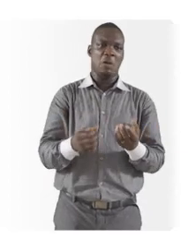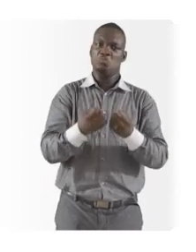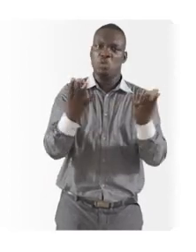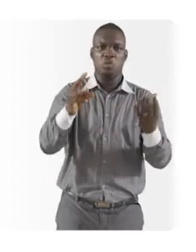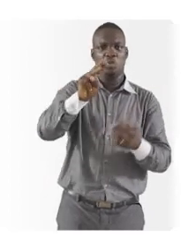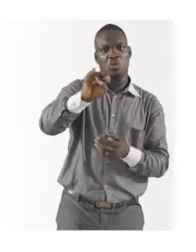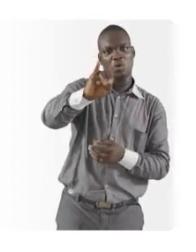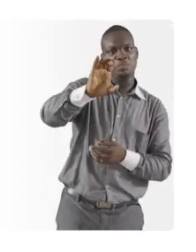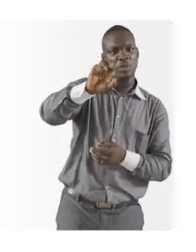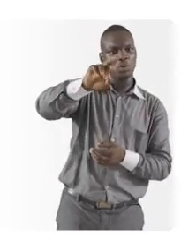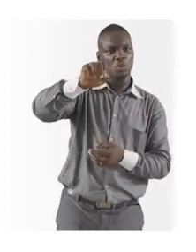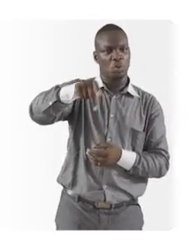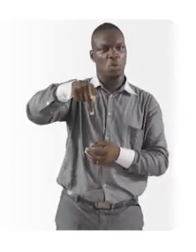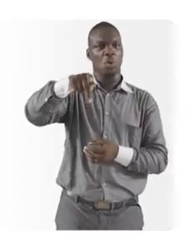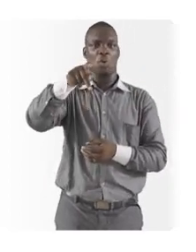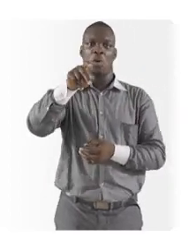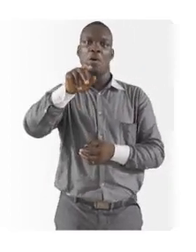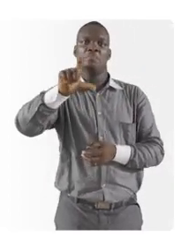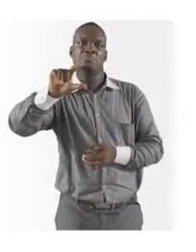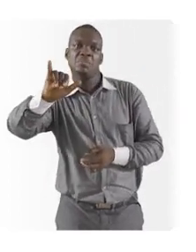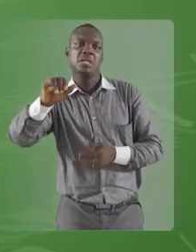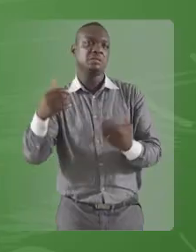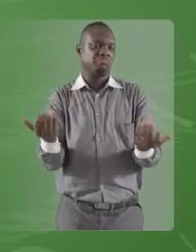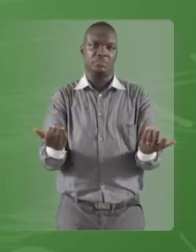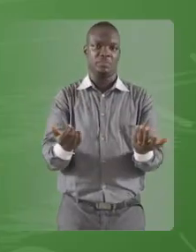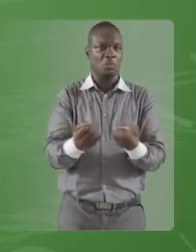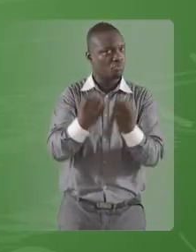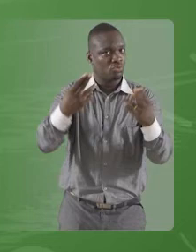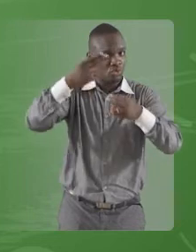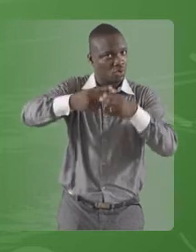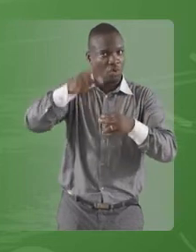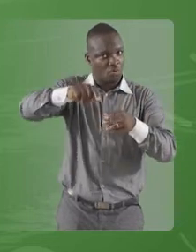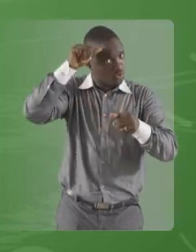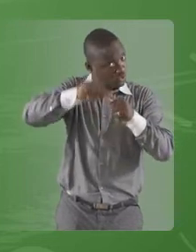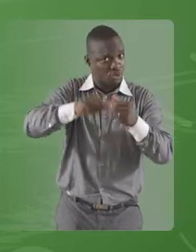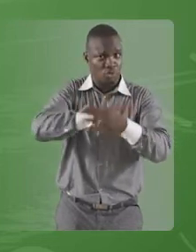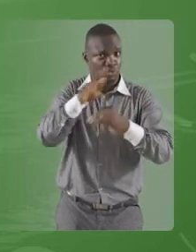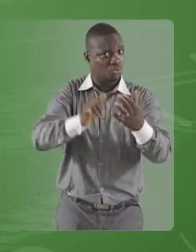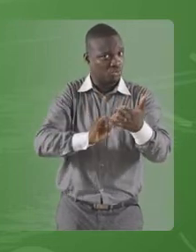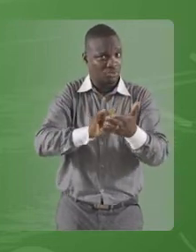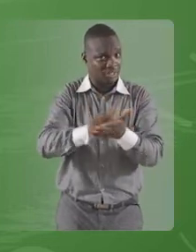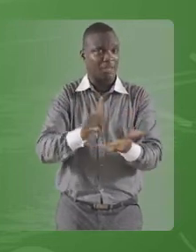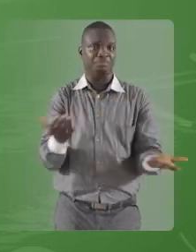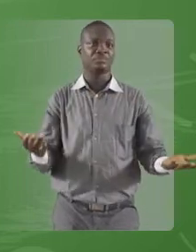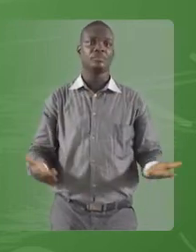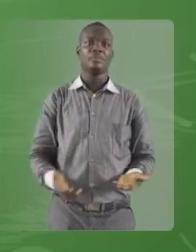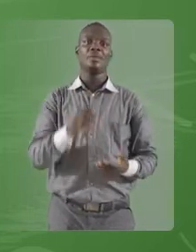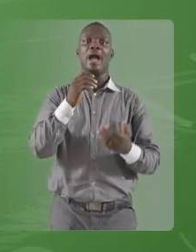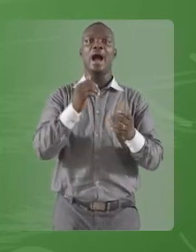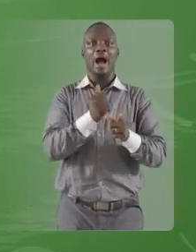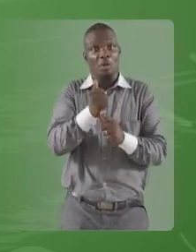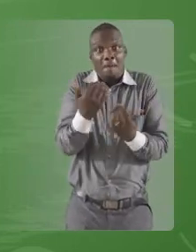l'oosphère et le micropyle. Alors, quelle est l'étape finale de cette